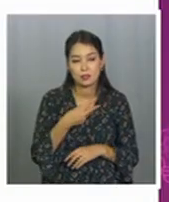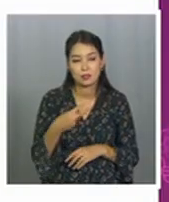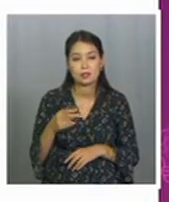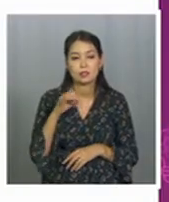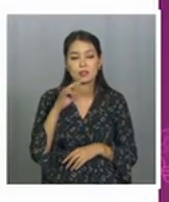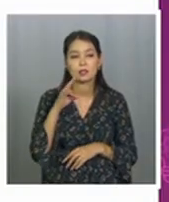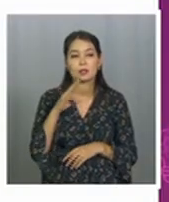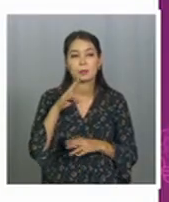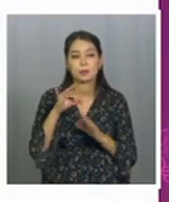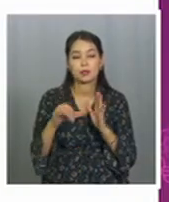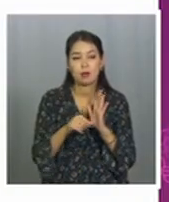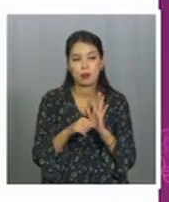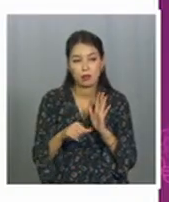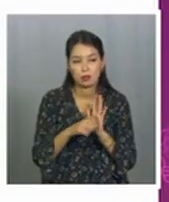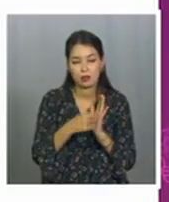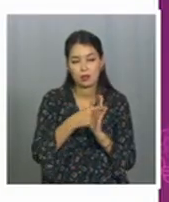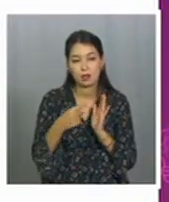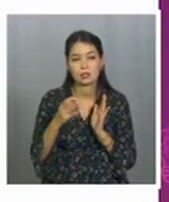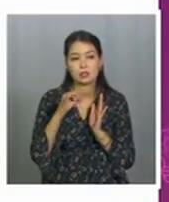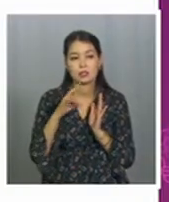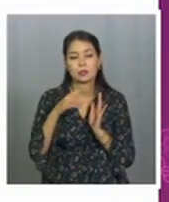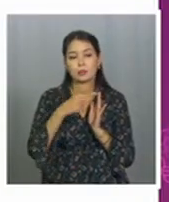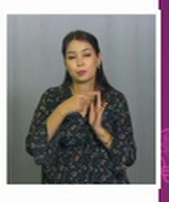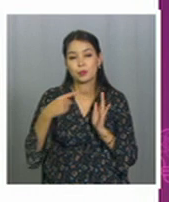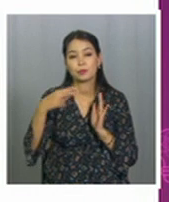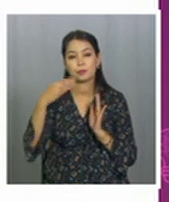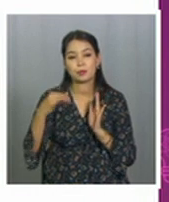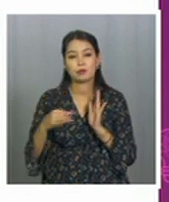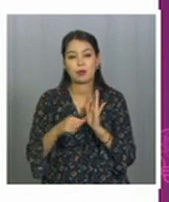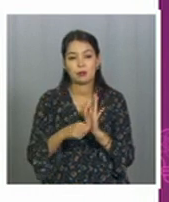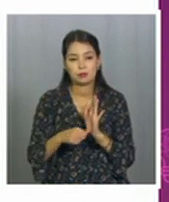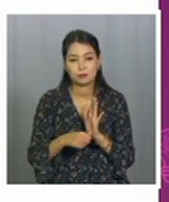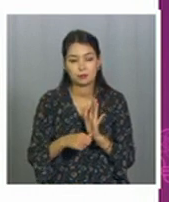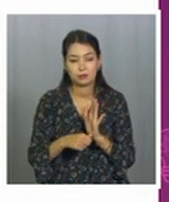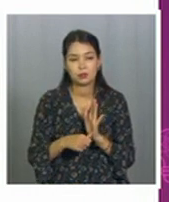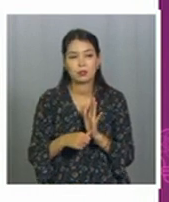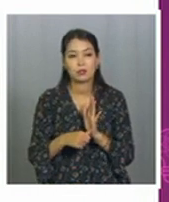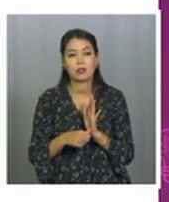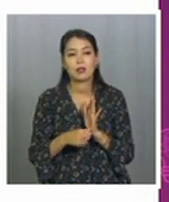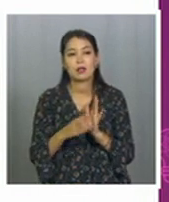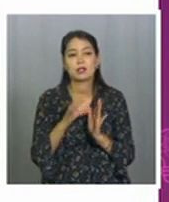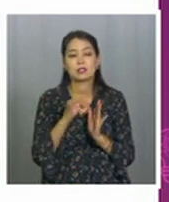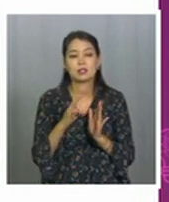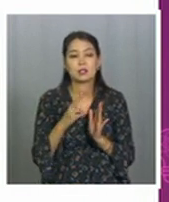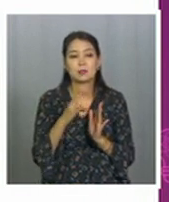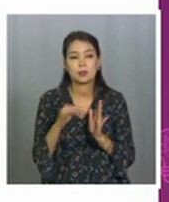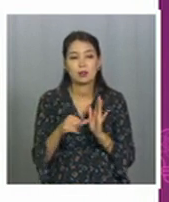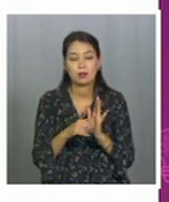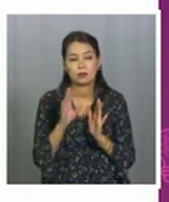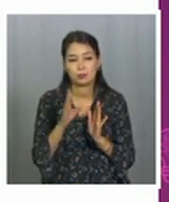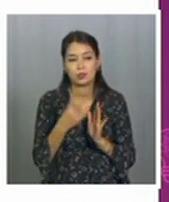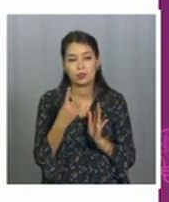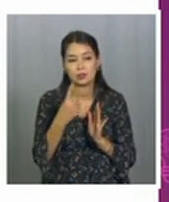бөлу 6 азайтылған синус минус пи бөлу 6. Синус пи бөлу 6 2-ден 1-ге тең,